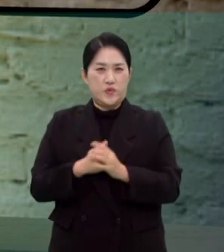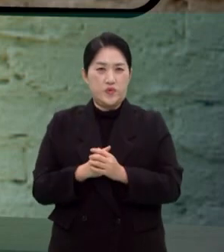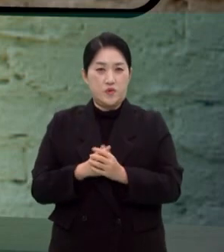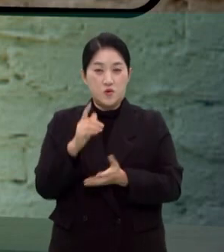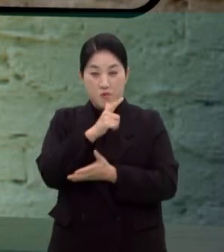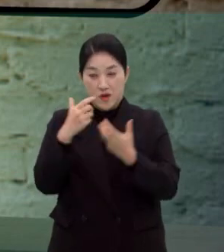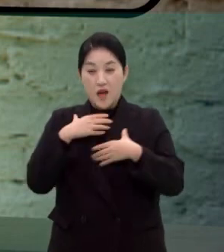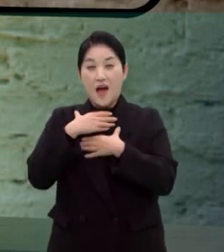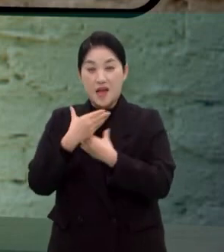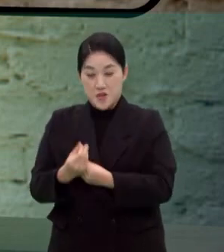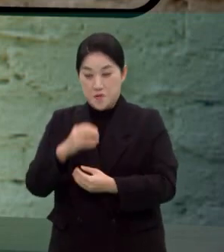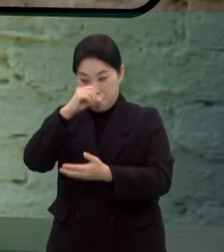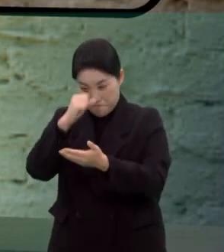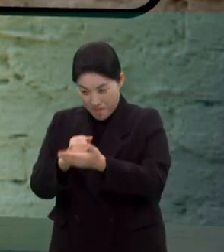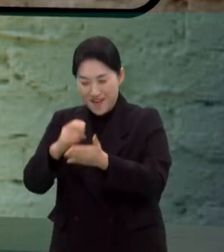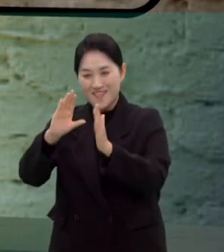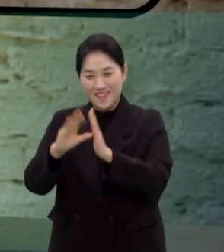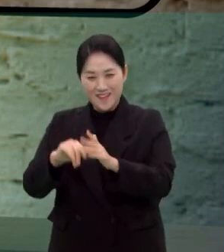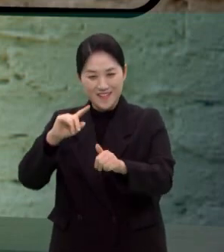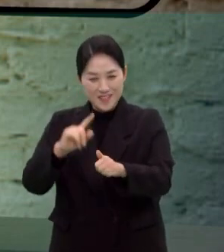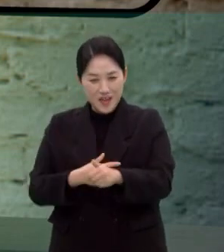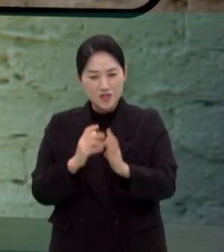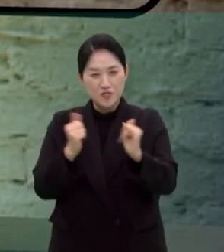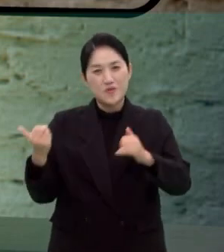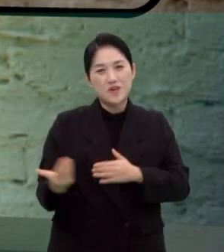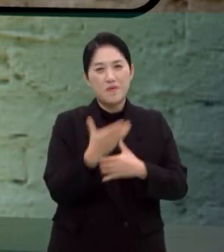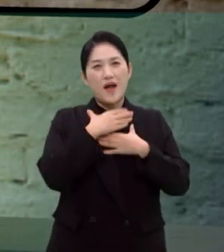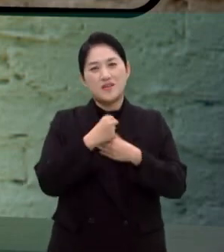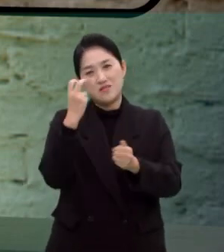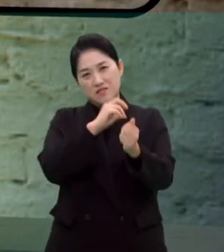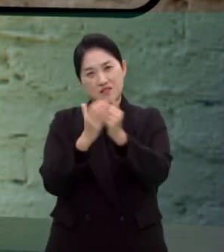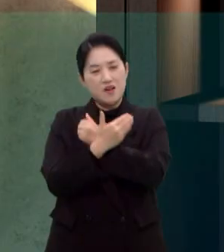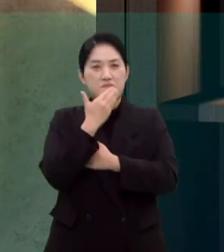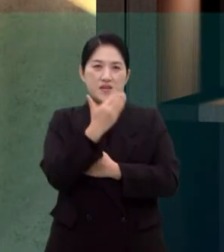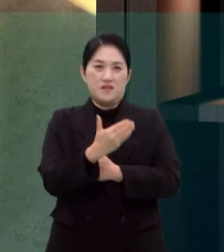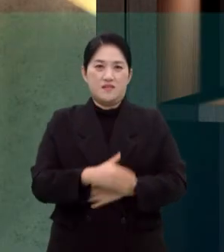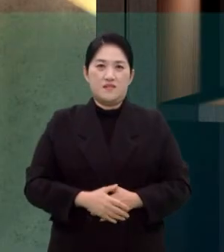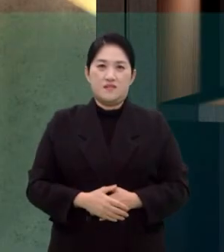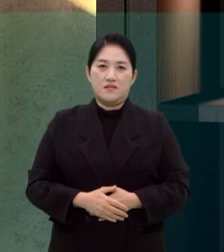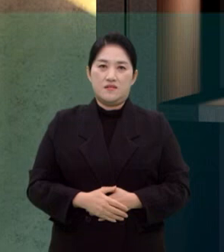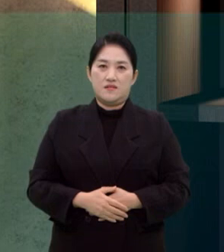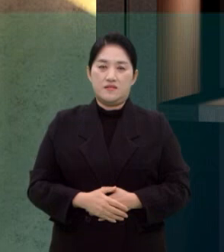있어야 국민 여러분의 안전 또한 지킬 수 있습니다.